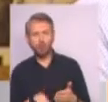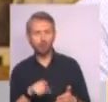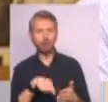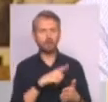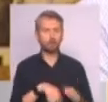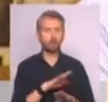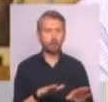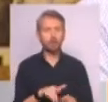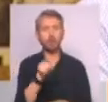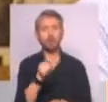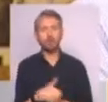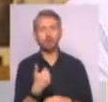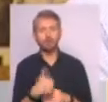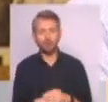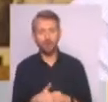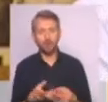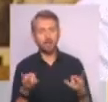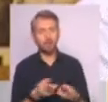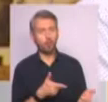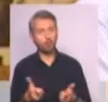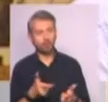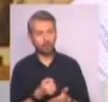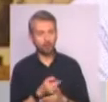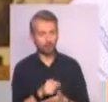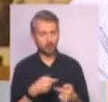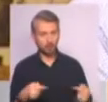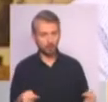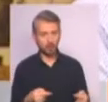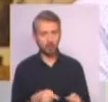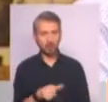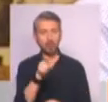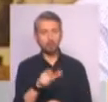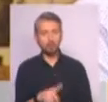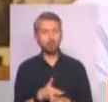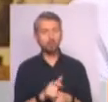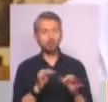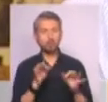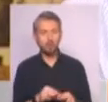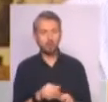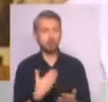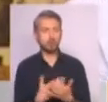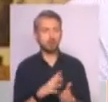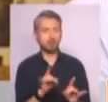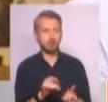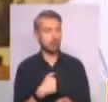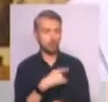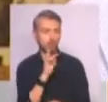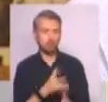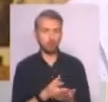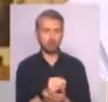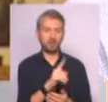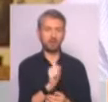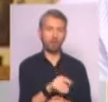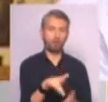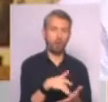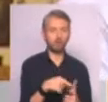спростовувати, людині вже треба готуватися до цих речей. От тут людина доволі правильно проводила приклад, тут я не буду платити за бухгалтера, чи юриста,